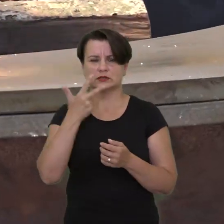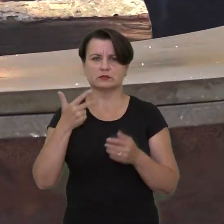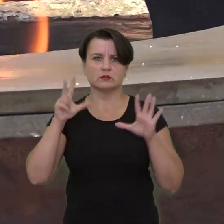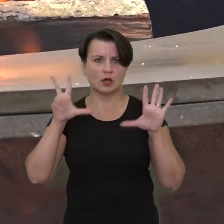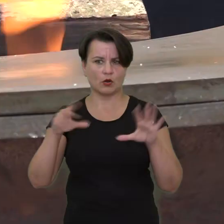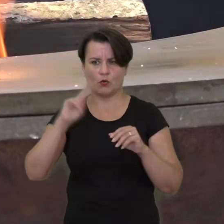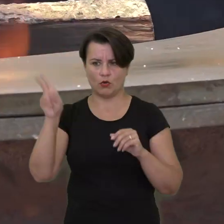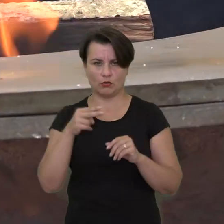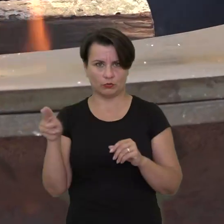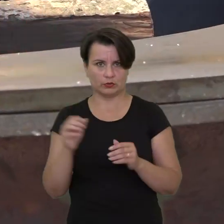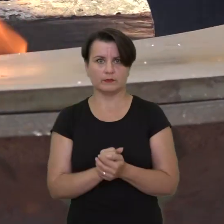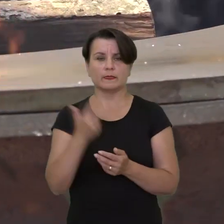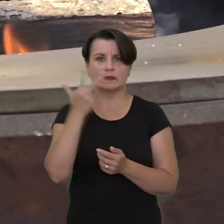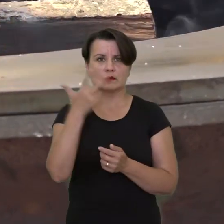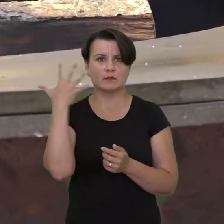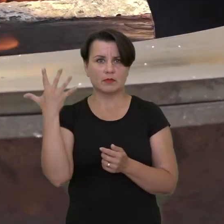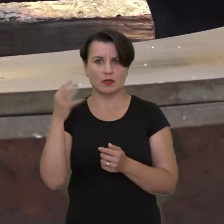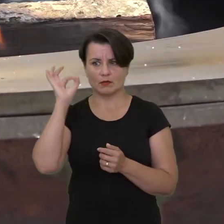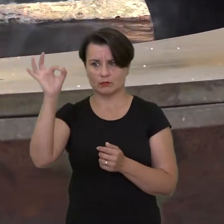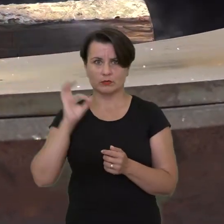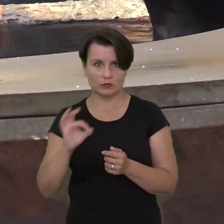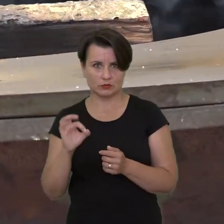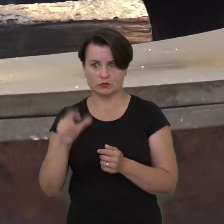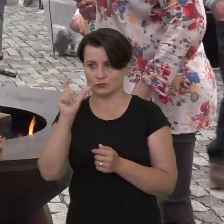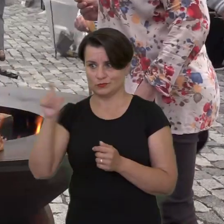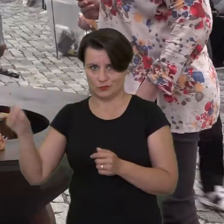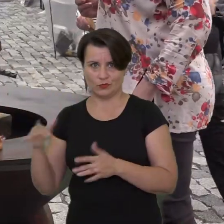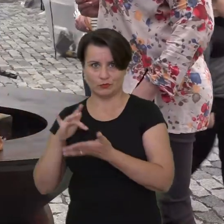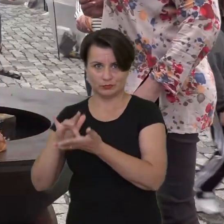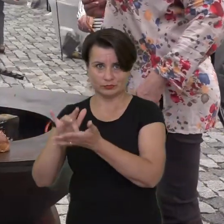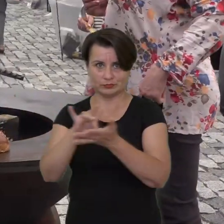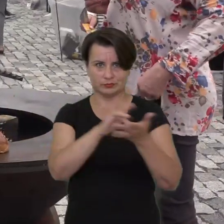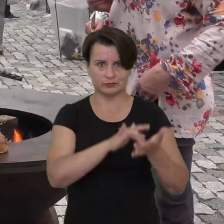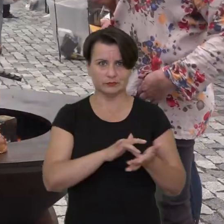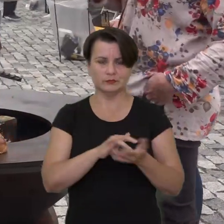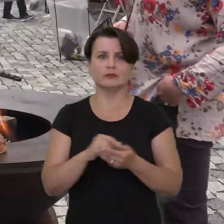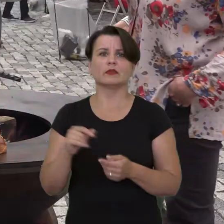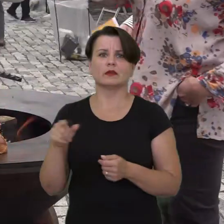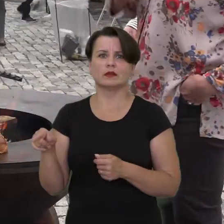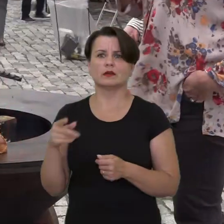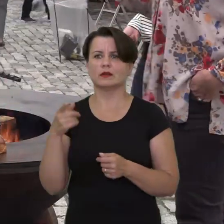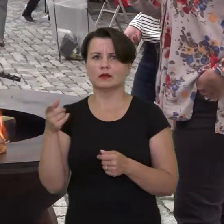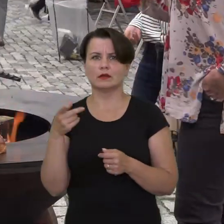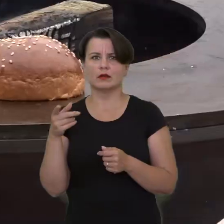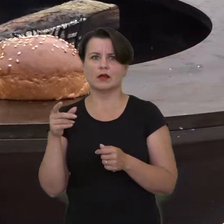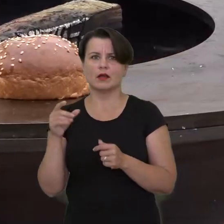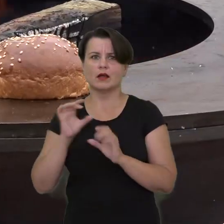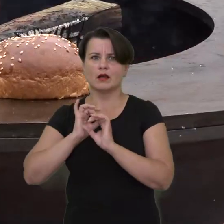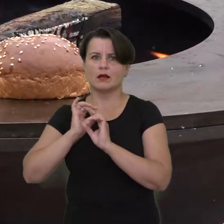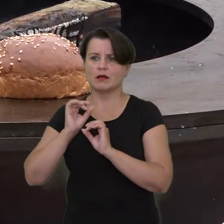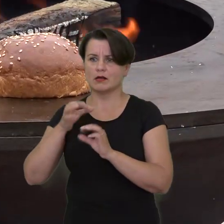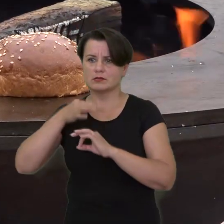išlaidų. Tai yra apie 38 eurus. 35% vietinių turistų tarp pagrindinių veiklų, kuriomis